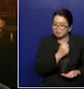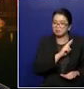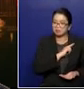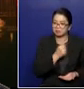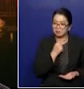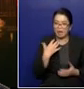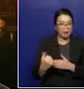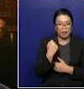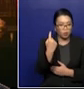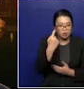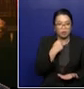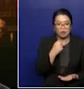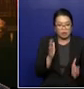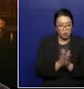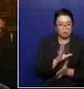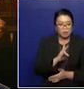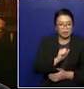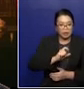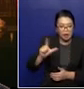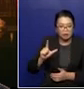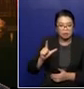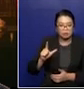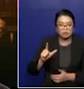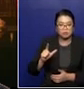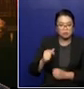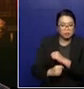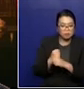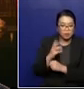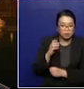ายกรัฐมนตรีเนี่ย 700,000 กว่าล้านฮะ